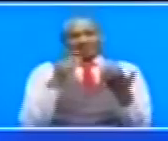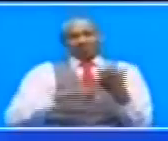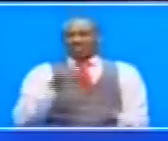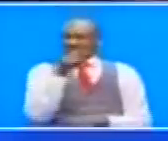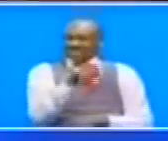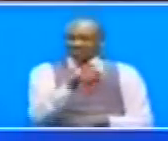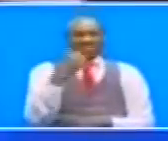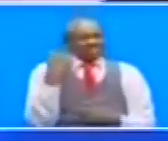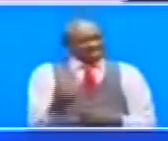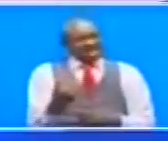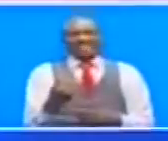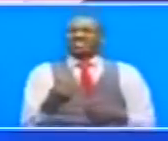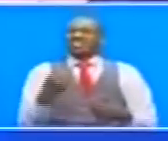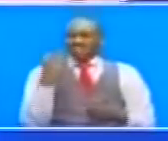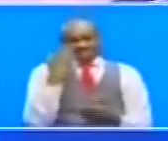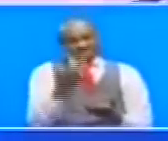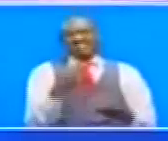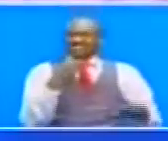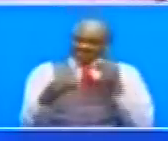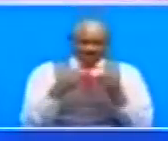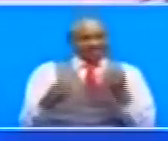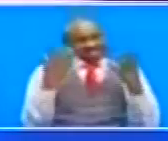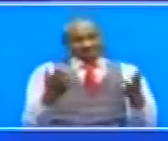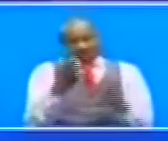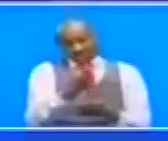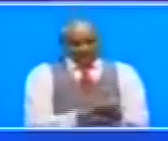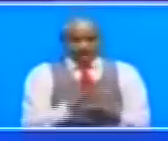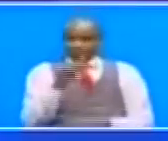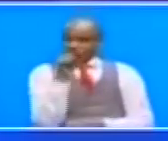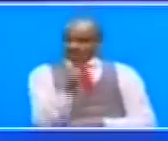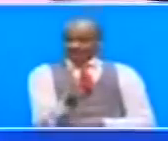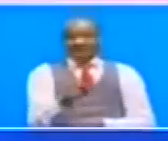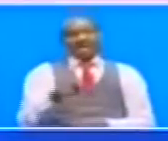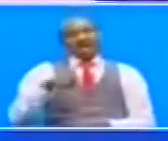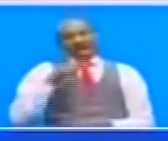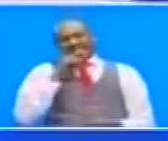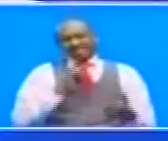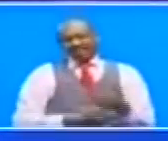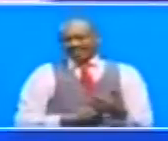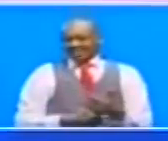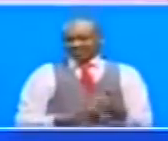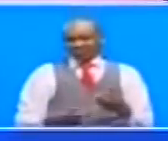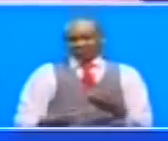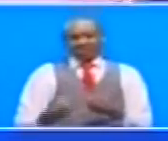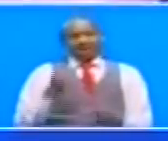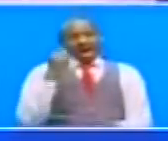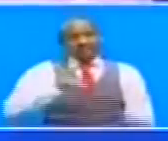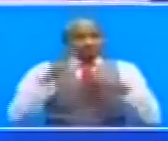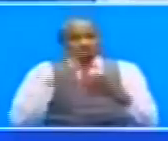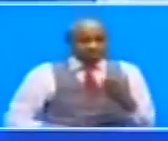siwa chakula kutokana na ulemavu, jambo ambalo limfanya mume wake kuchukua hatua